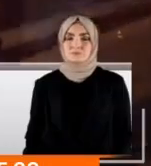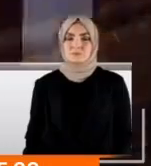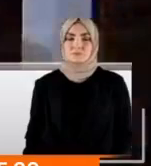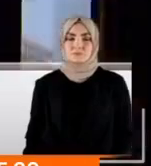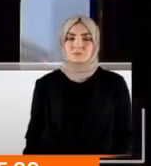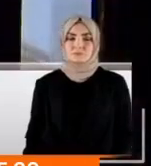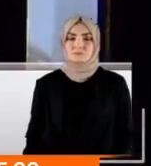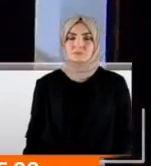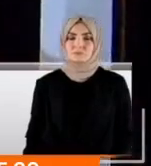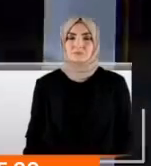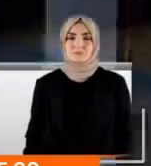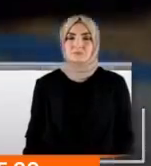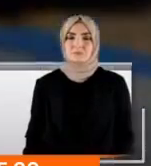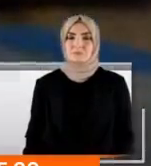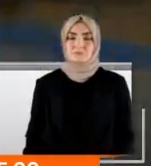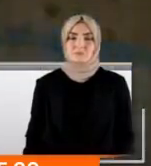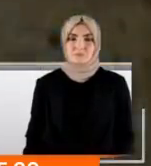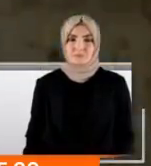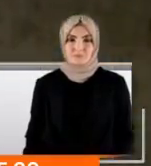Bileklerini kesiyor, çekişte kafaya vurmuş.